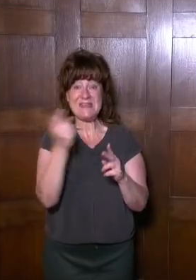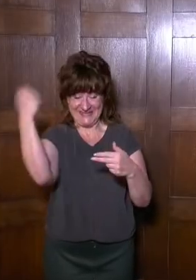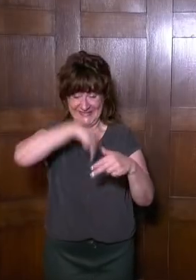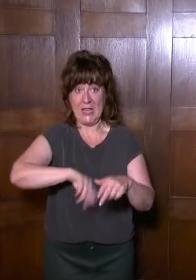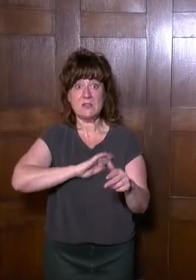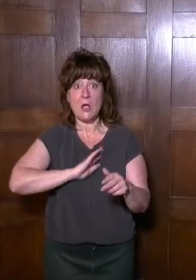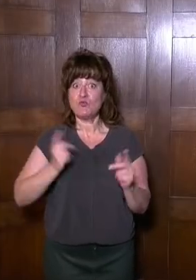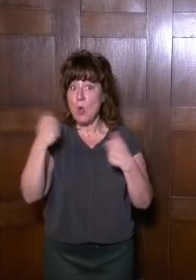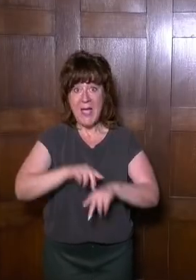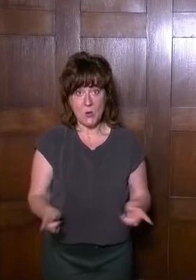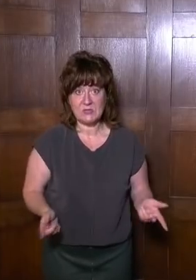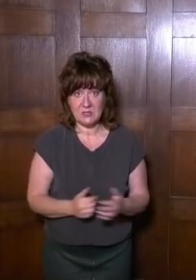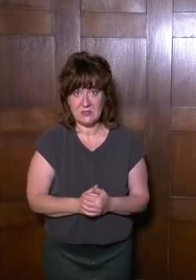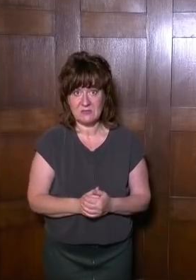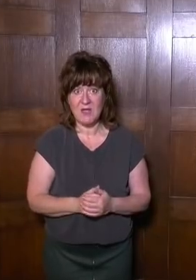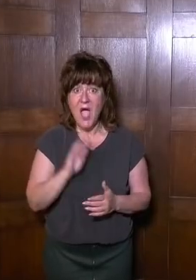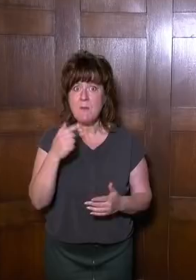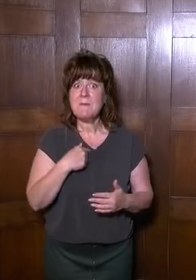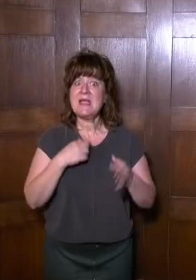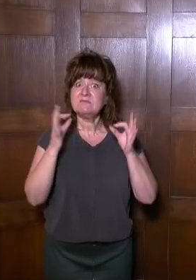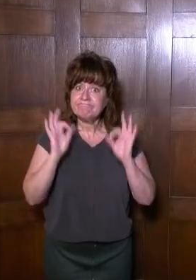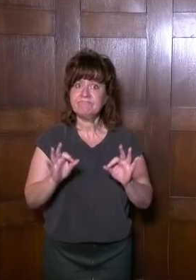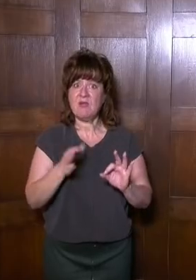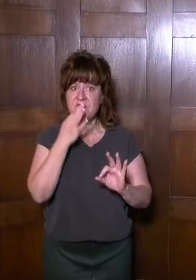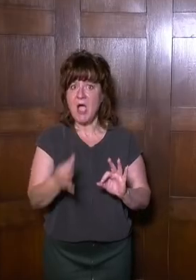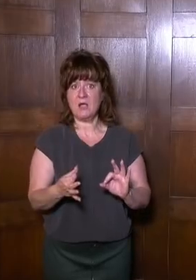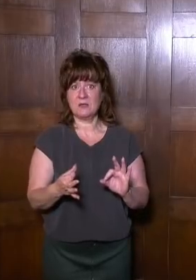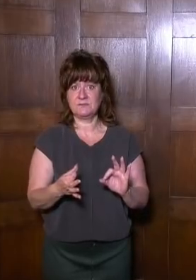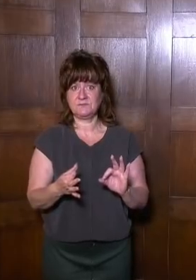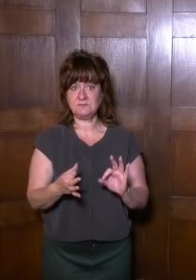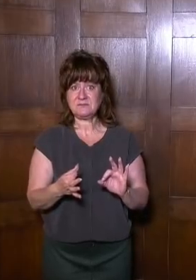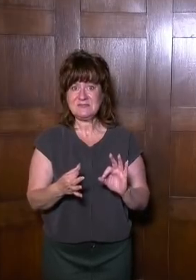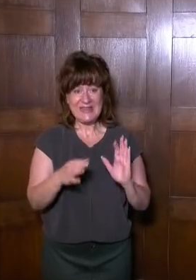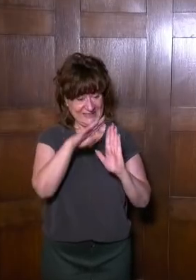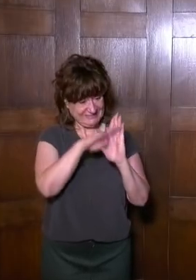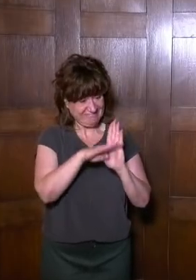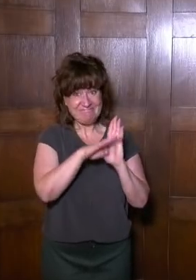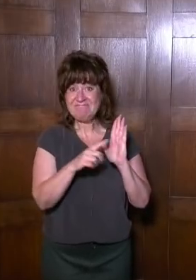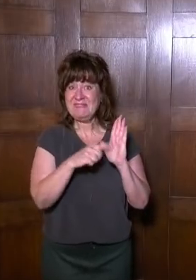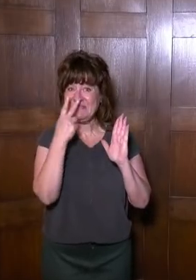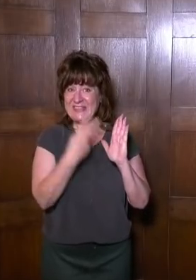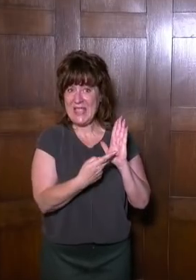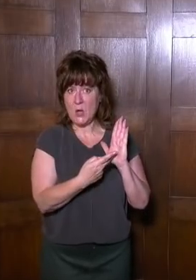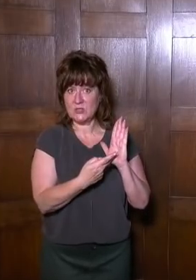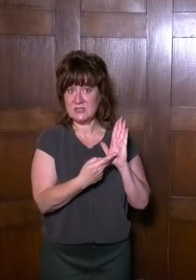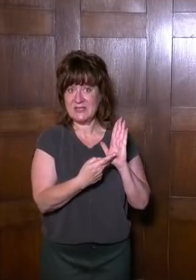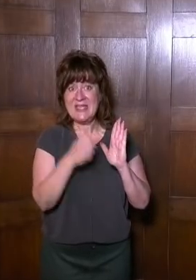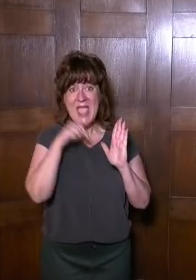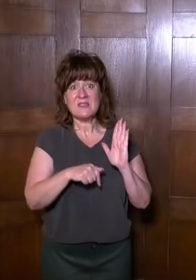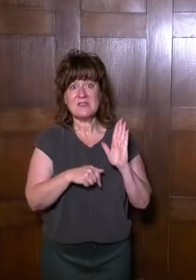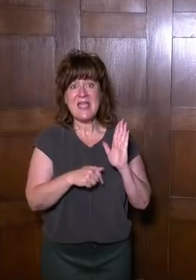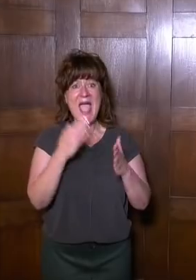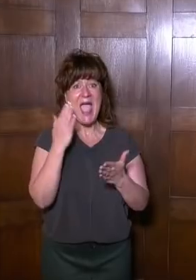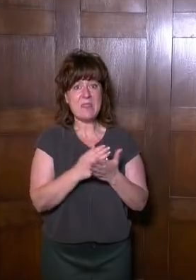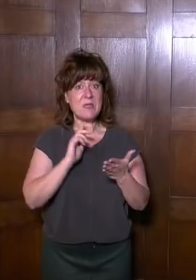Ländern. Aber die konkrete Frage ist: Wie sieht denn diese Verordnung aus? Wir haben heute Ende Mai, am 6.